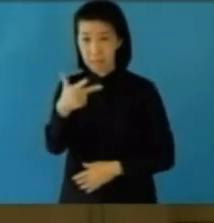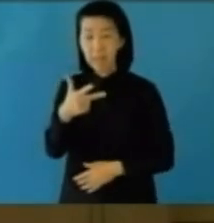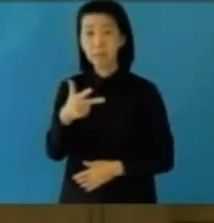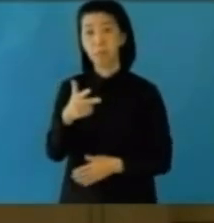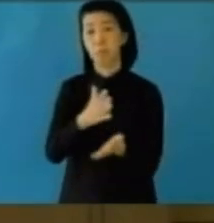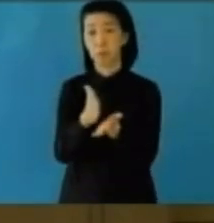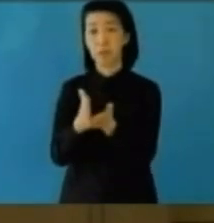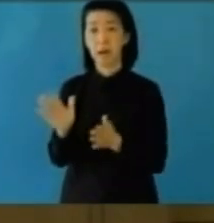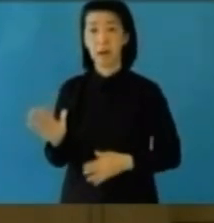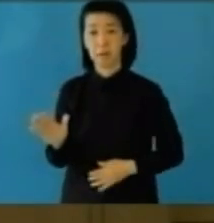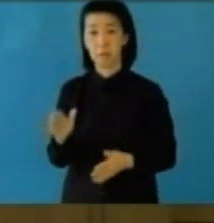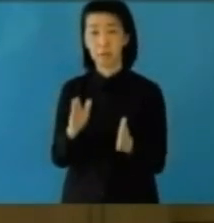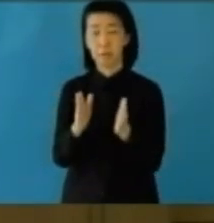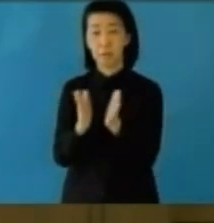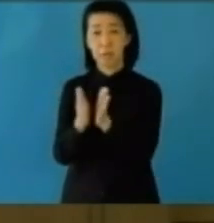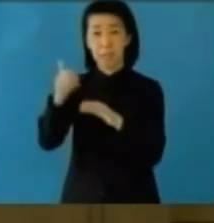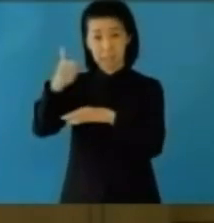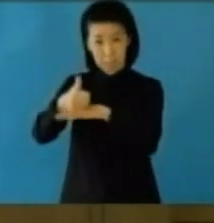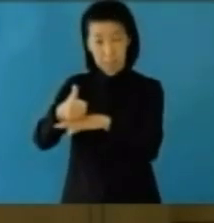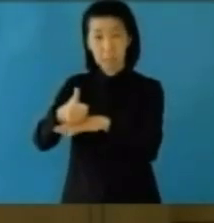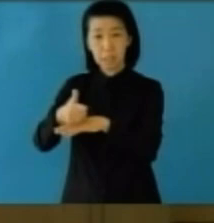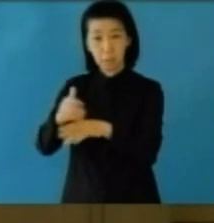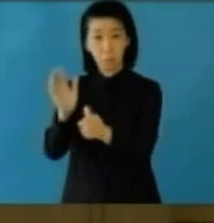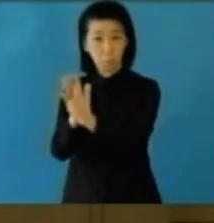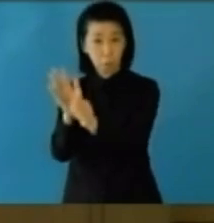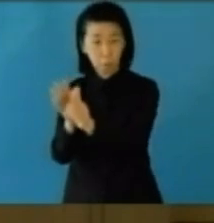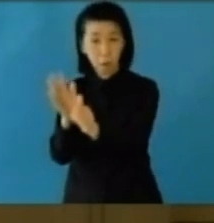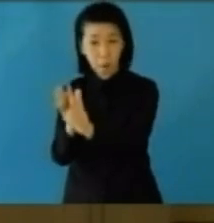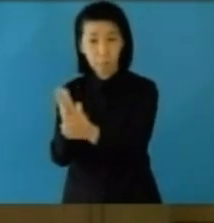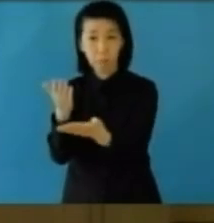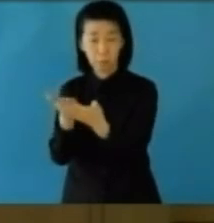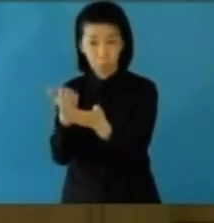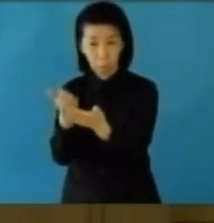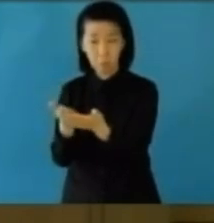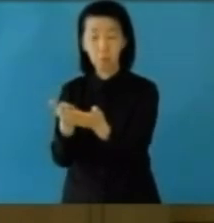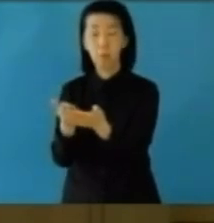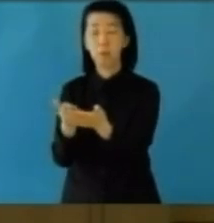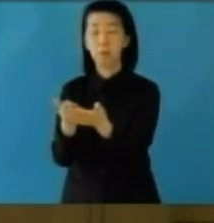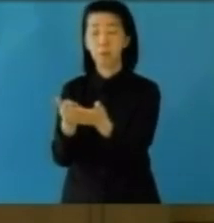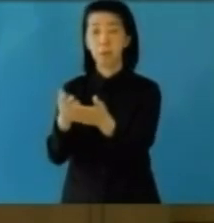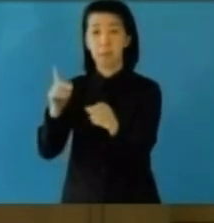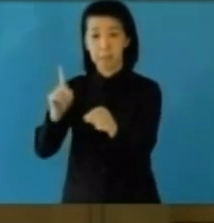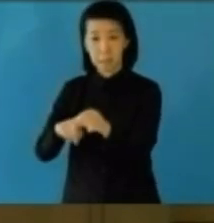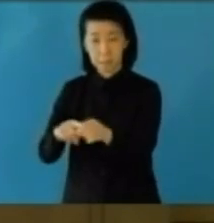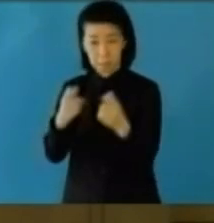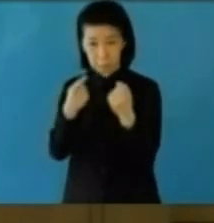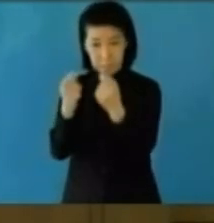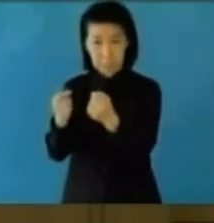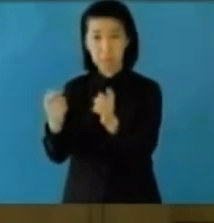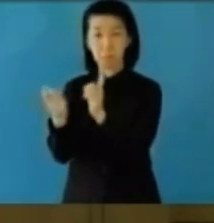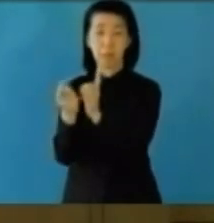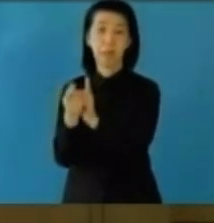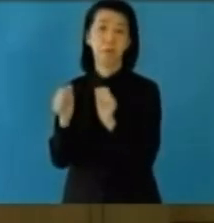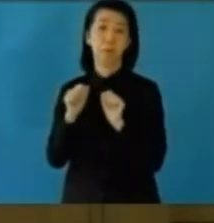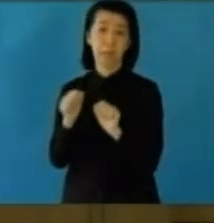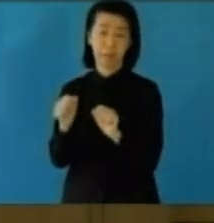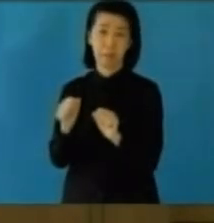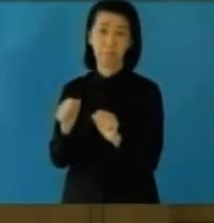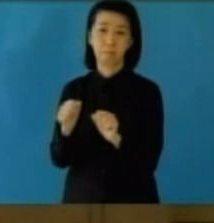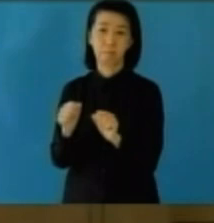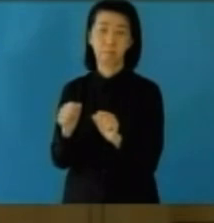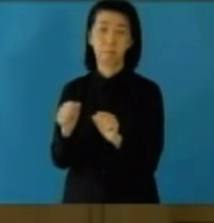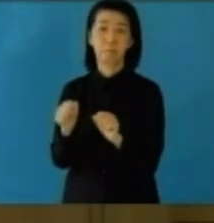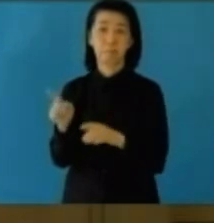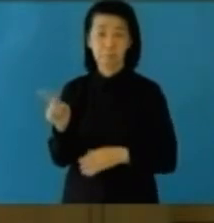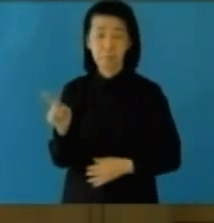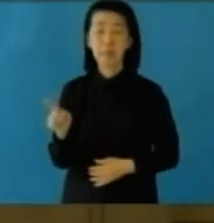された企業、そして既存の企業へのフォローアップ要望等への対応を図るためのしっかりとした対応されると。で、戦略の2番目なんですけ